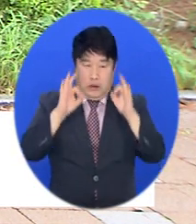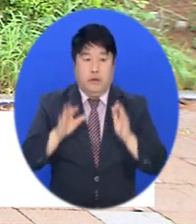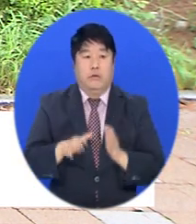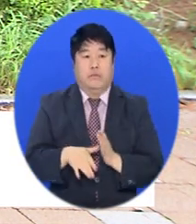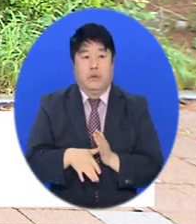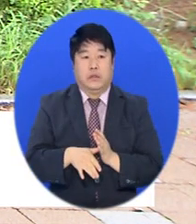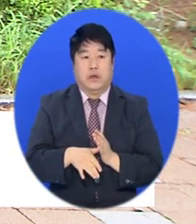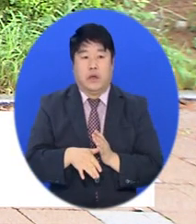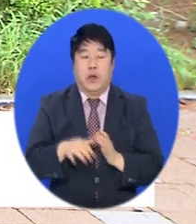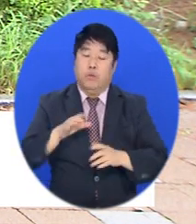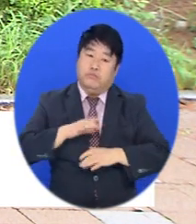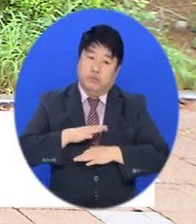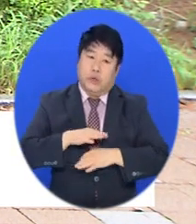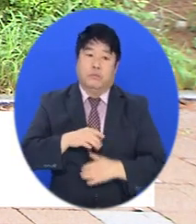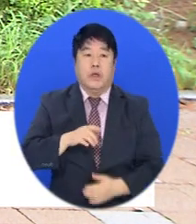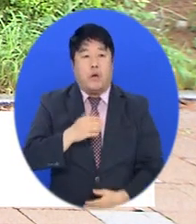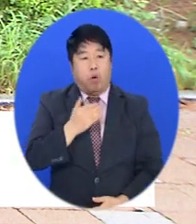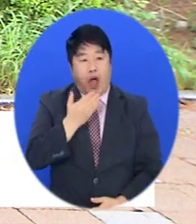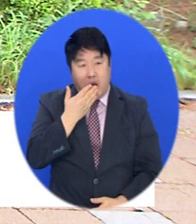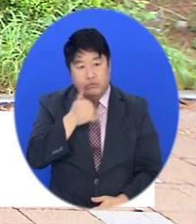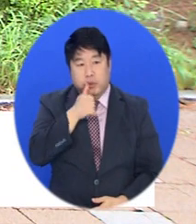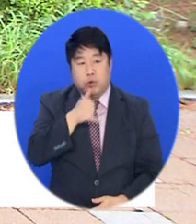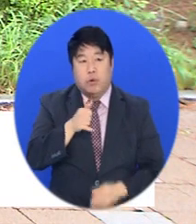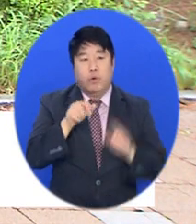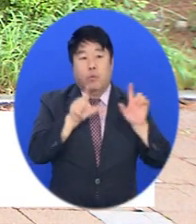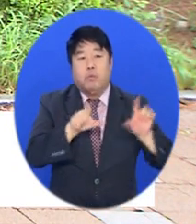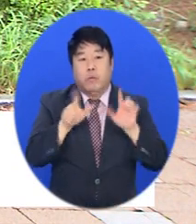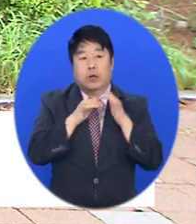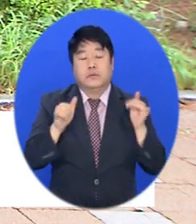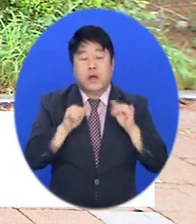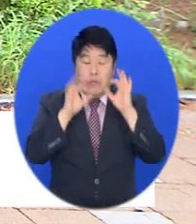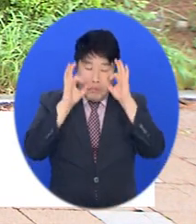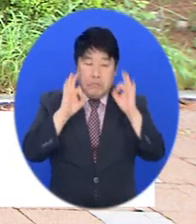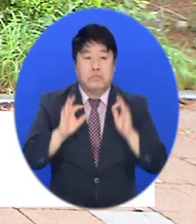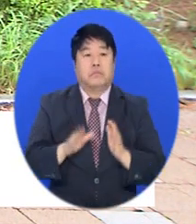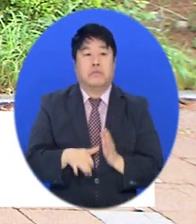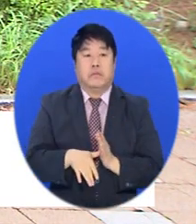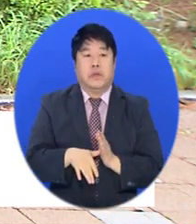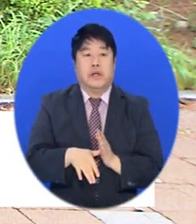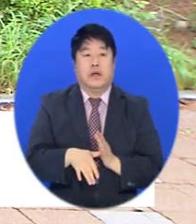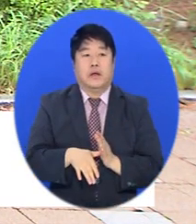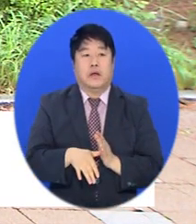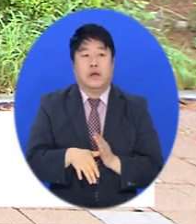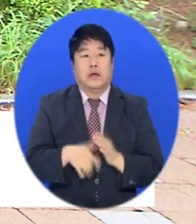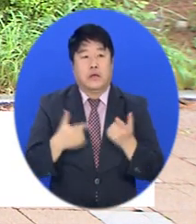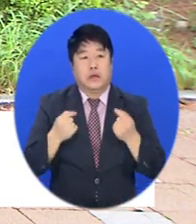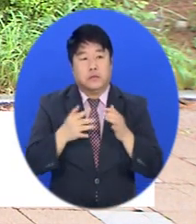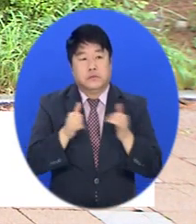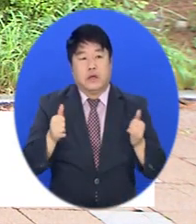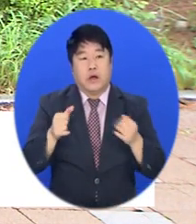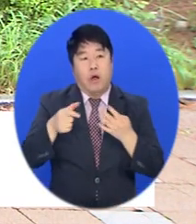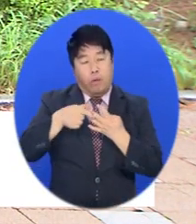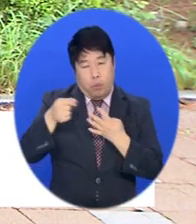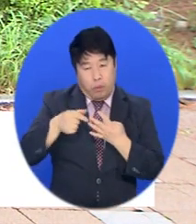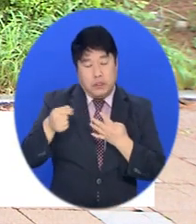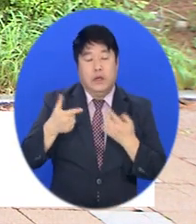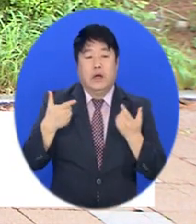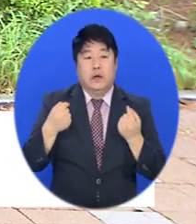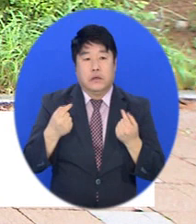주민 애기들이 봤을 때 좀 무서워할 수도 있고 또 뭐 주민들이 봤을 때 이런 사람을